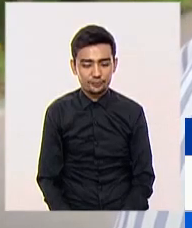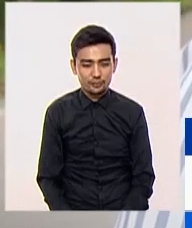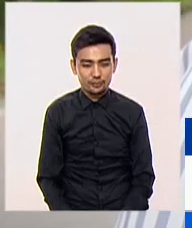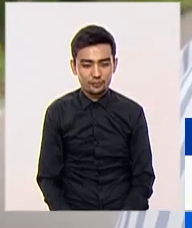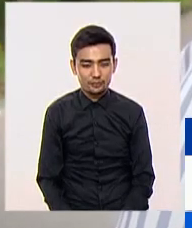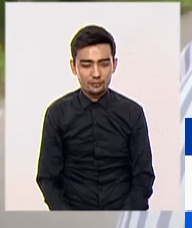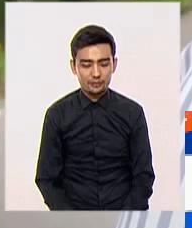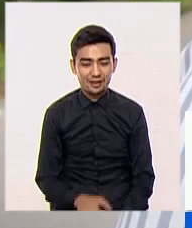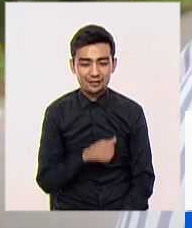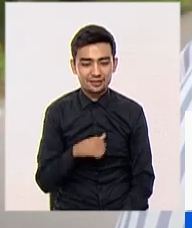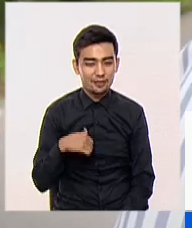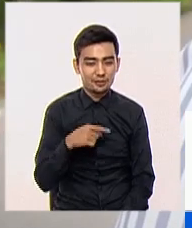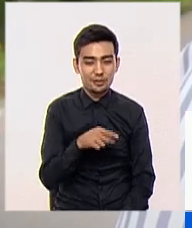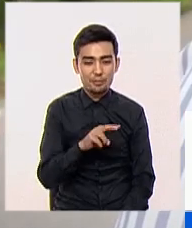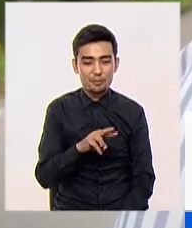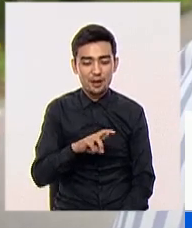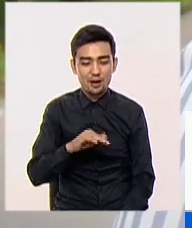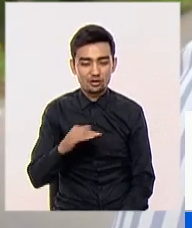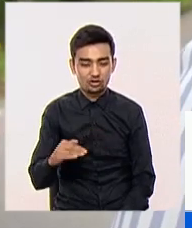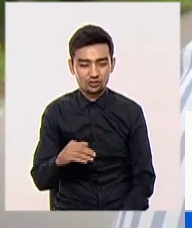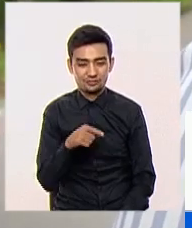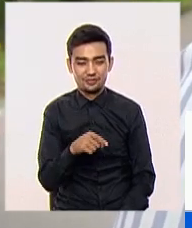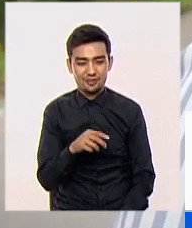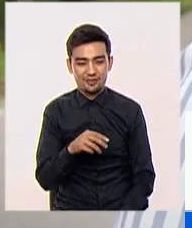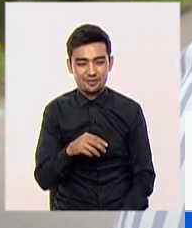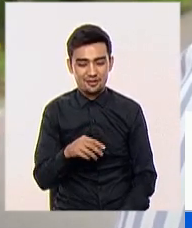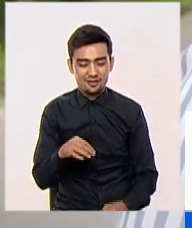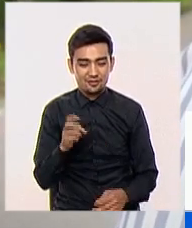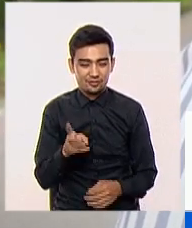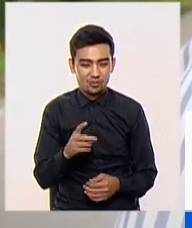Сам как бы пляж, то есть где песок, все вот, это